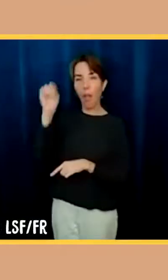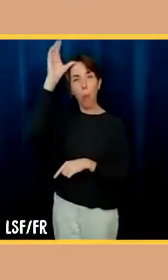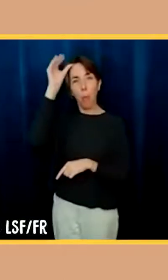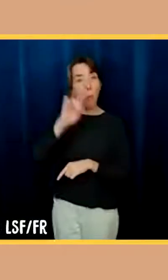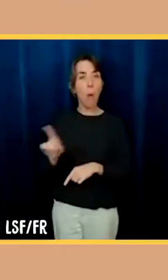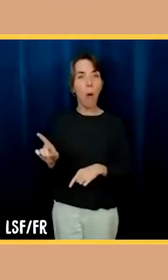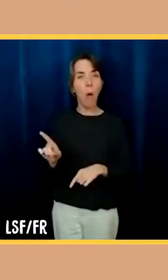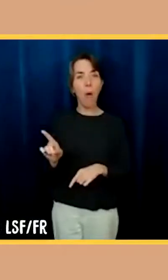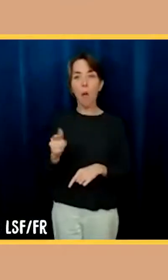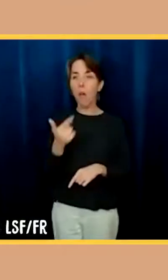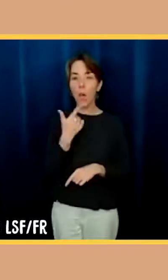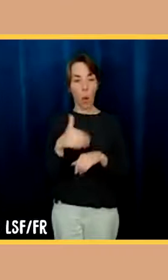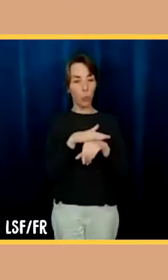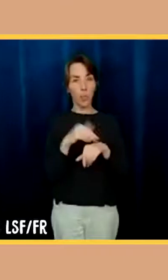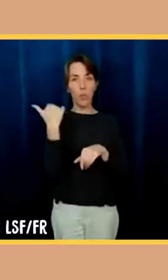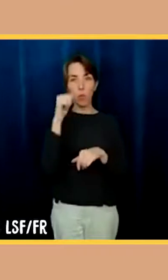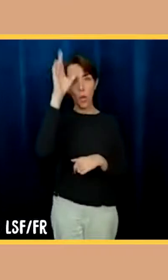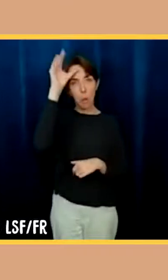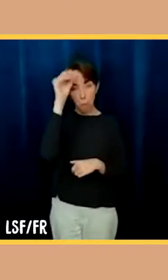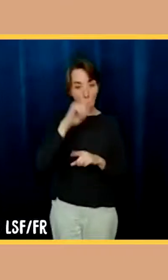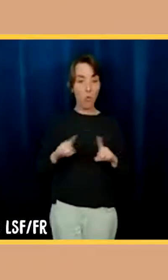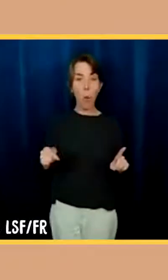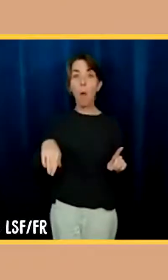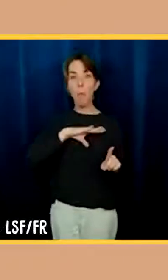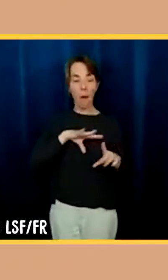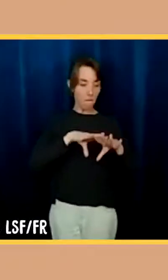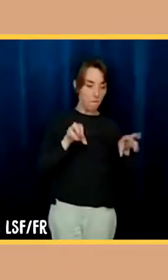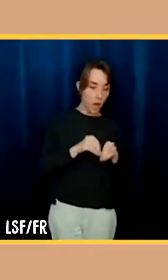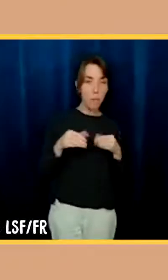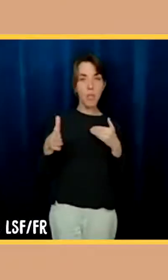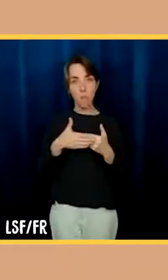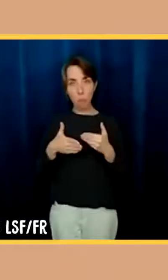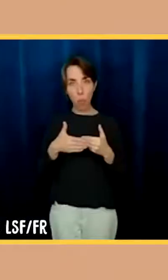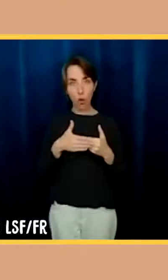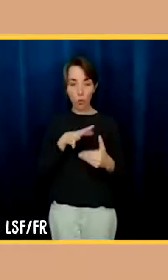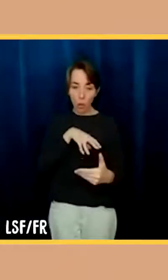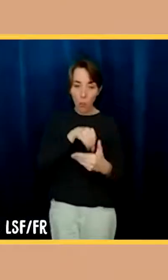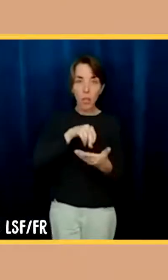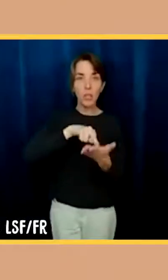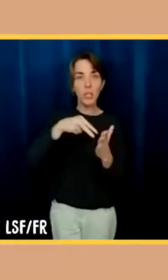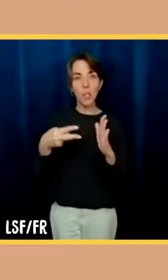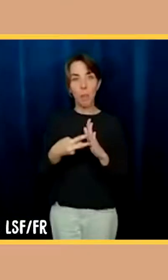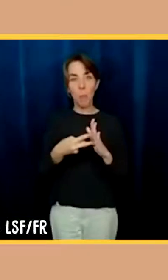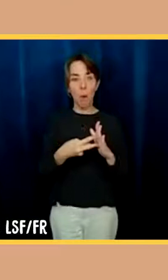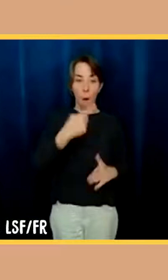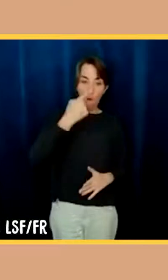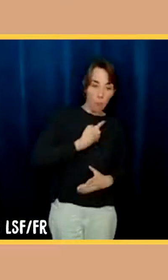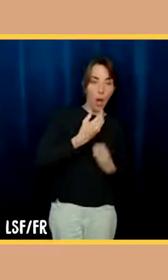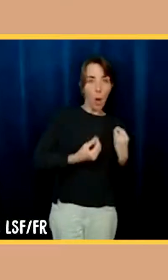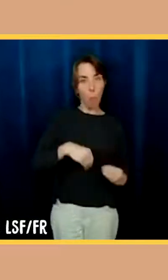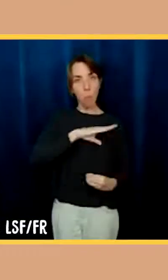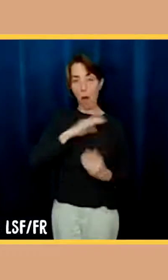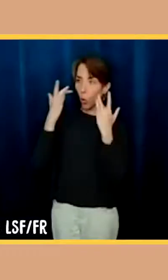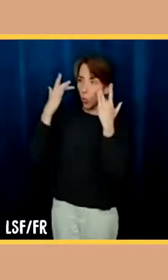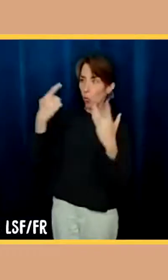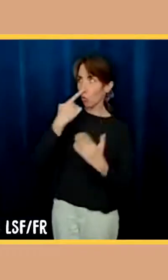la famille, l'entourage social contribue à un système sciemment, parfois parce qu'ils n'ont pas le choix, parce qu'ils font partie d'une culture